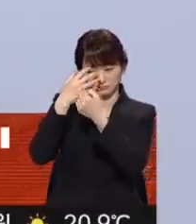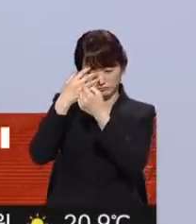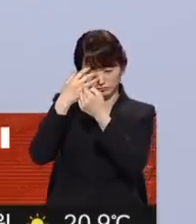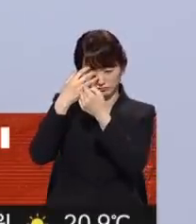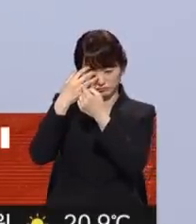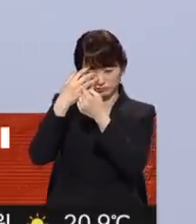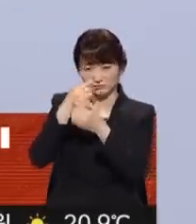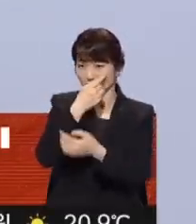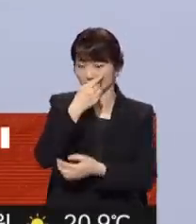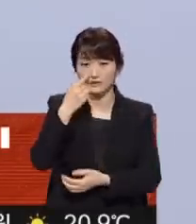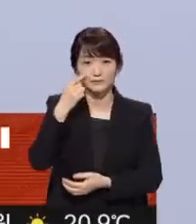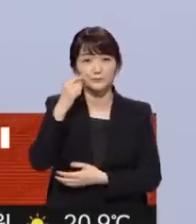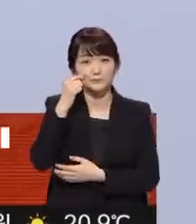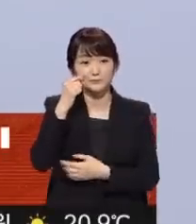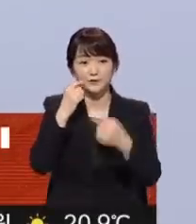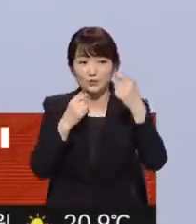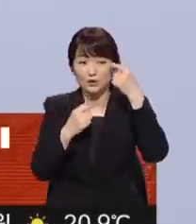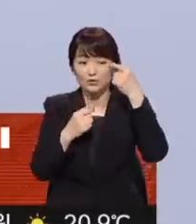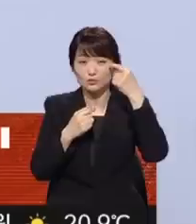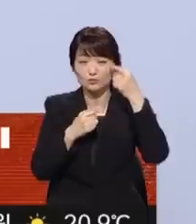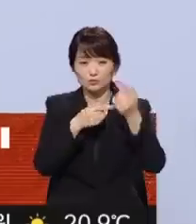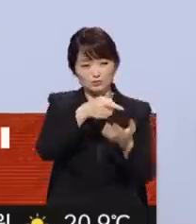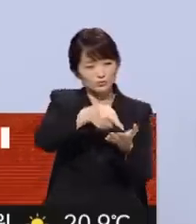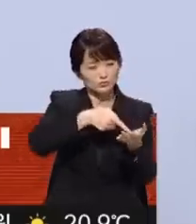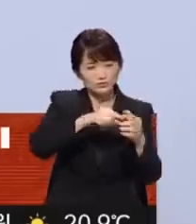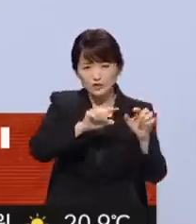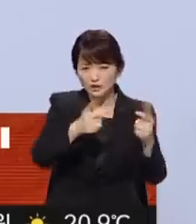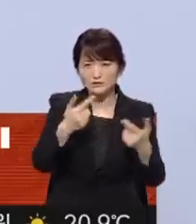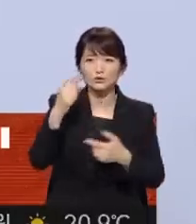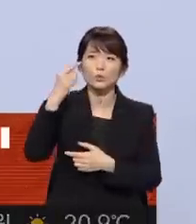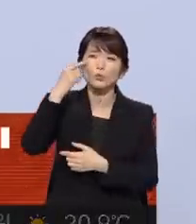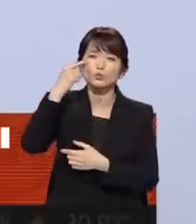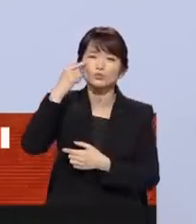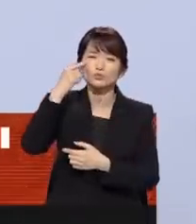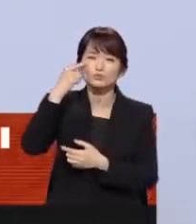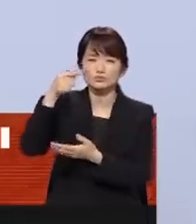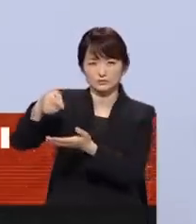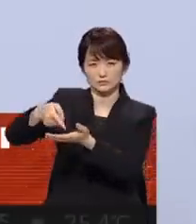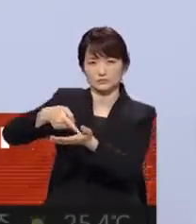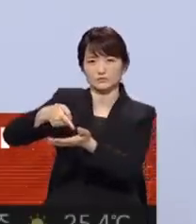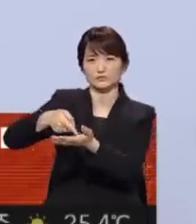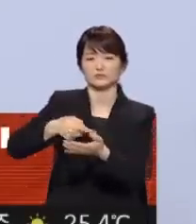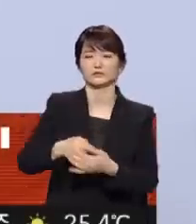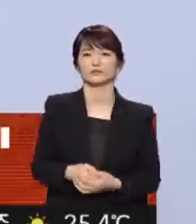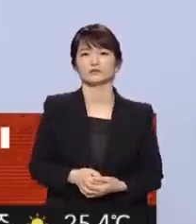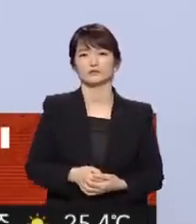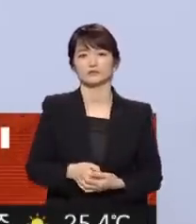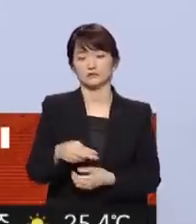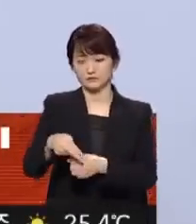확인도 없이 왼쪽이 아닌 오른쪽 눈에 지금 시술이 들어간 겁니다. 자, 어련히